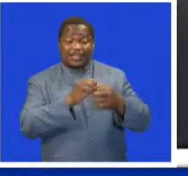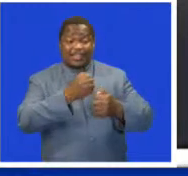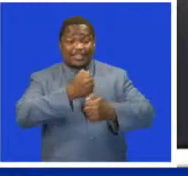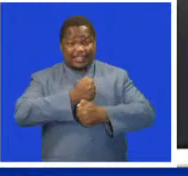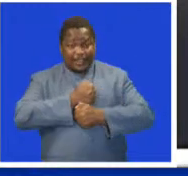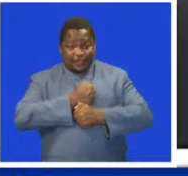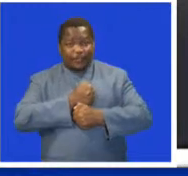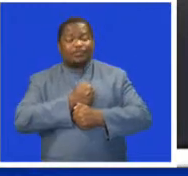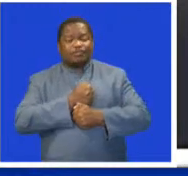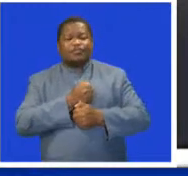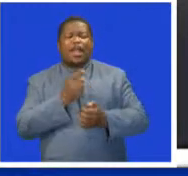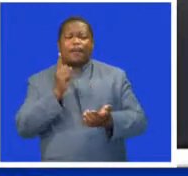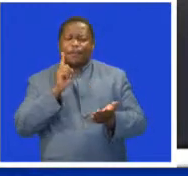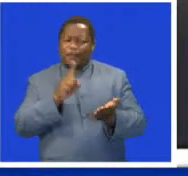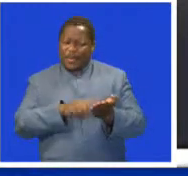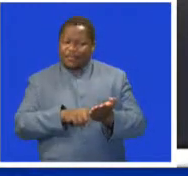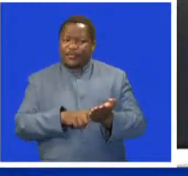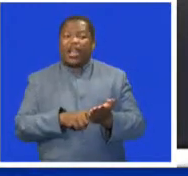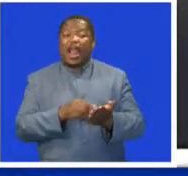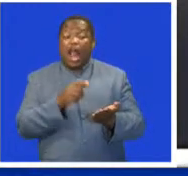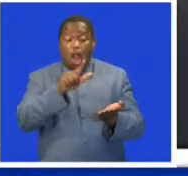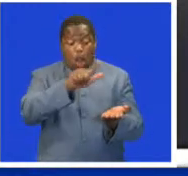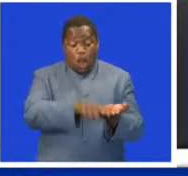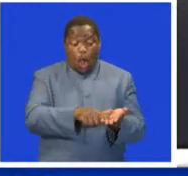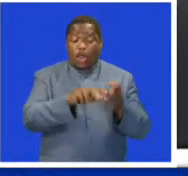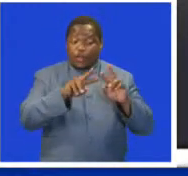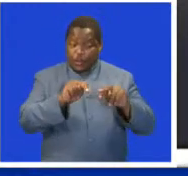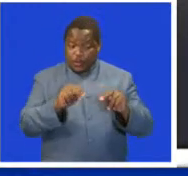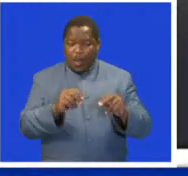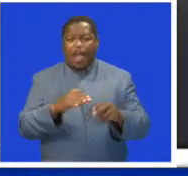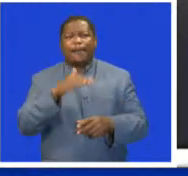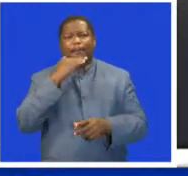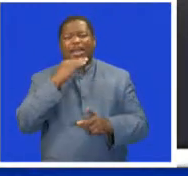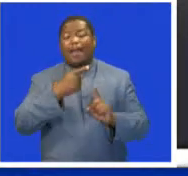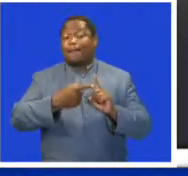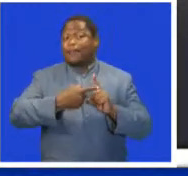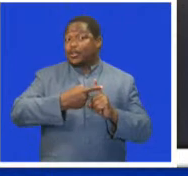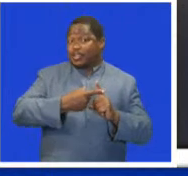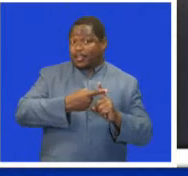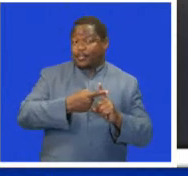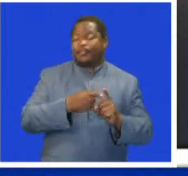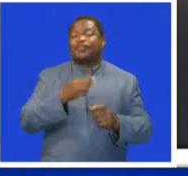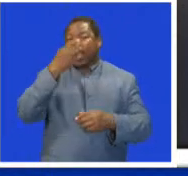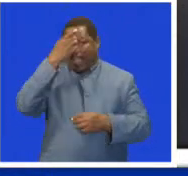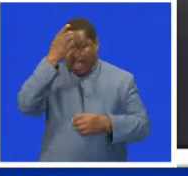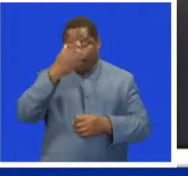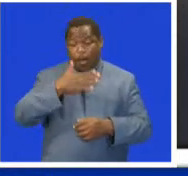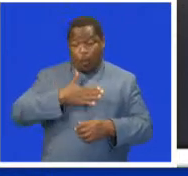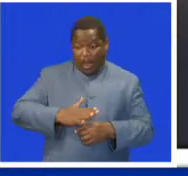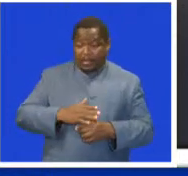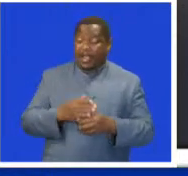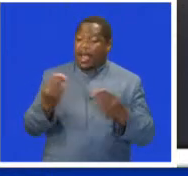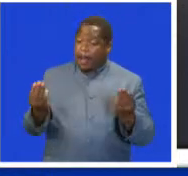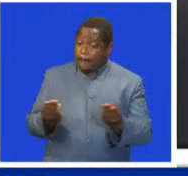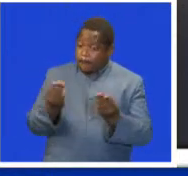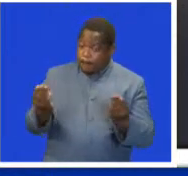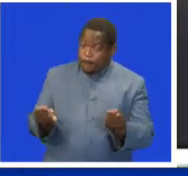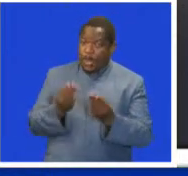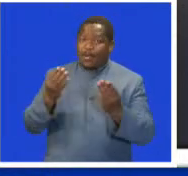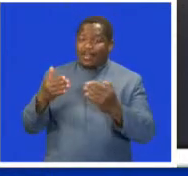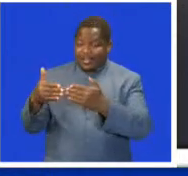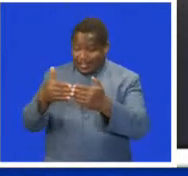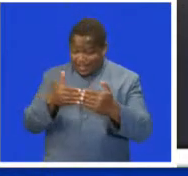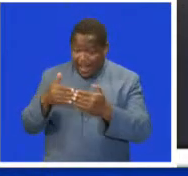ngale liso leli positive lokuthi sibuka ukuthi uhulumende ukubukele i-best interest yelive ukuthi ubukele